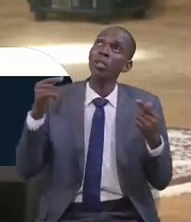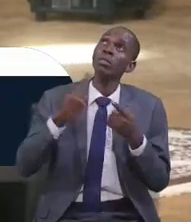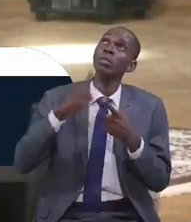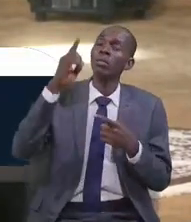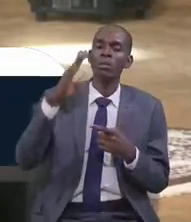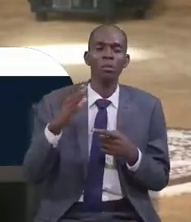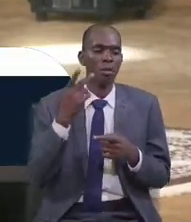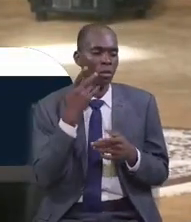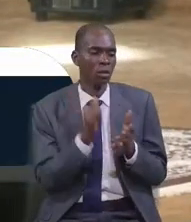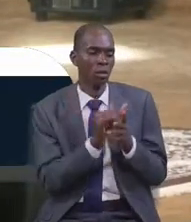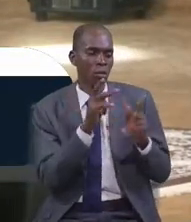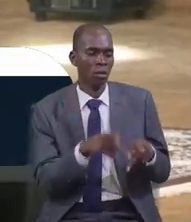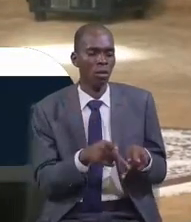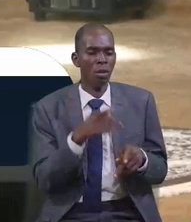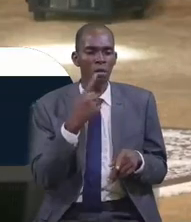sa mère l'est